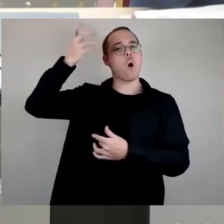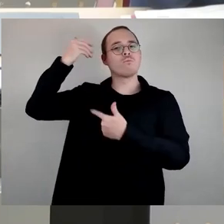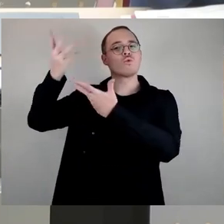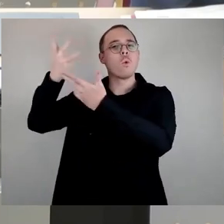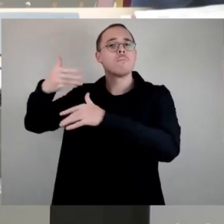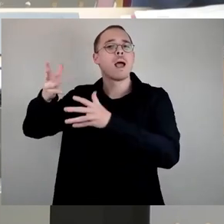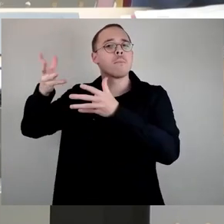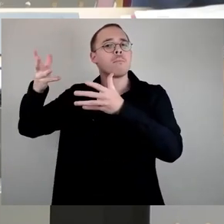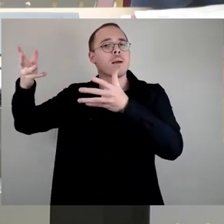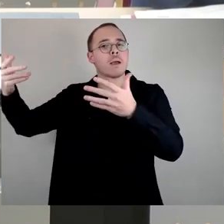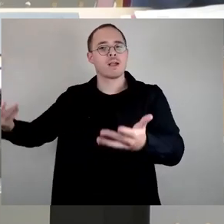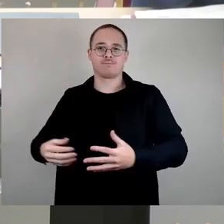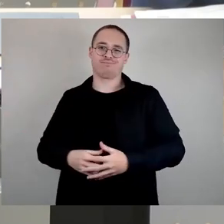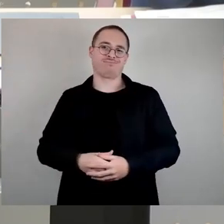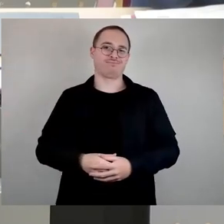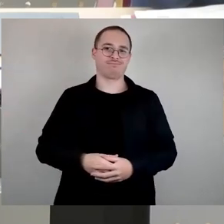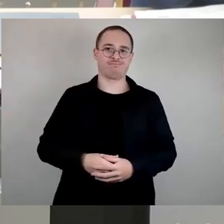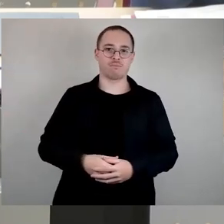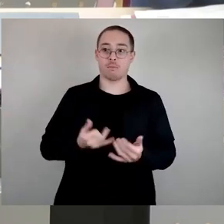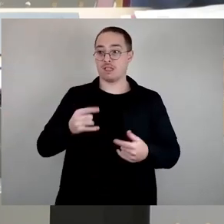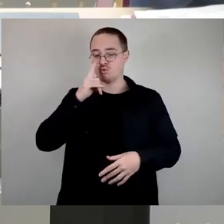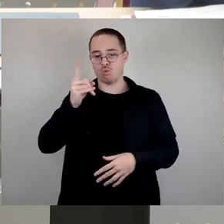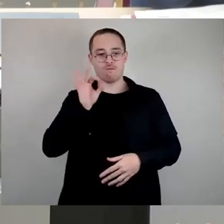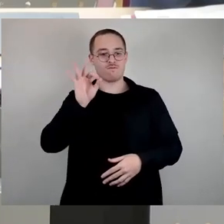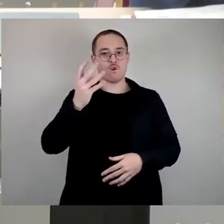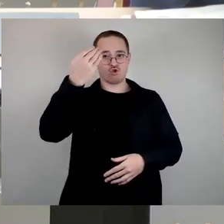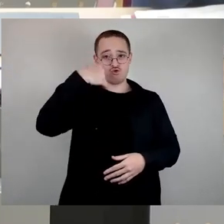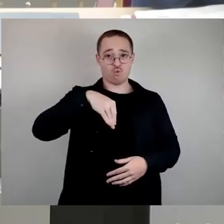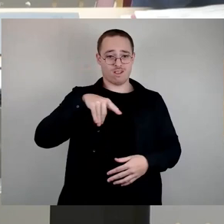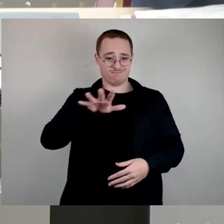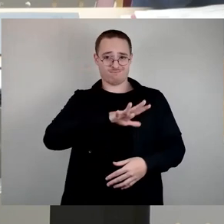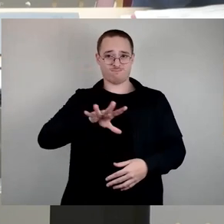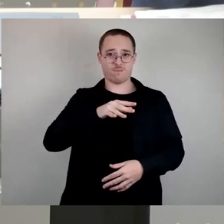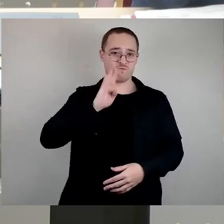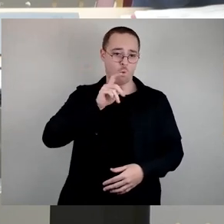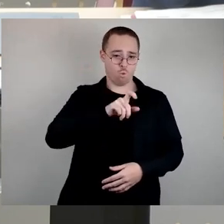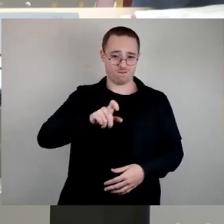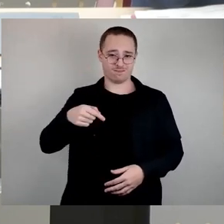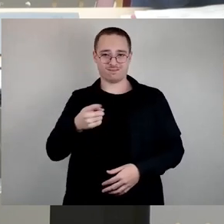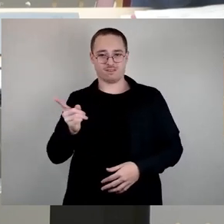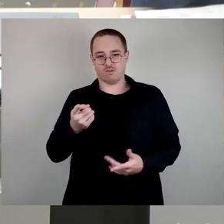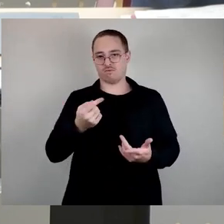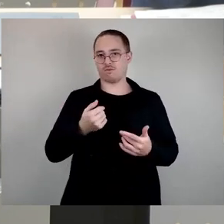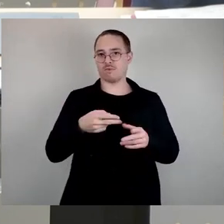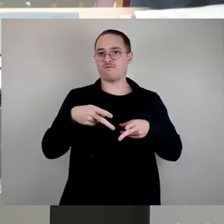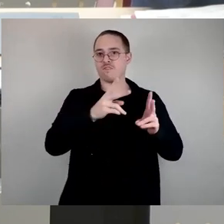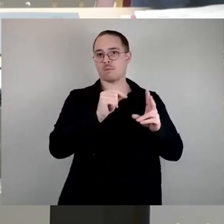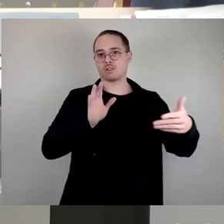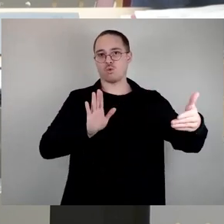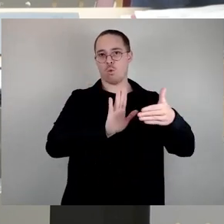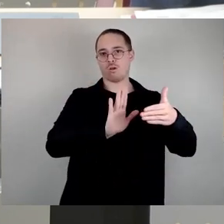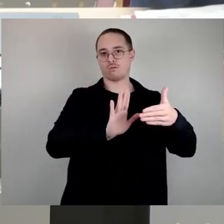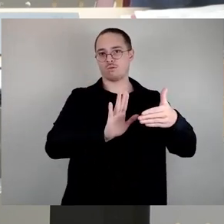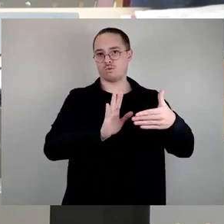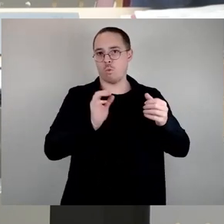gerade für die Leute im Süden die Wege. Und ansonsten im Stadtzentrum spielt es keine Rolle. Insofern habe ich jetzt nichts Überzeugendes